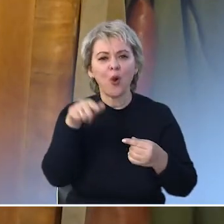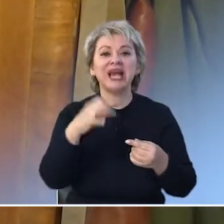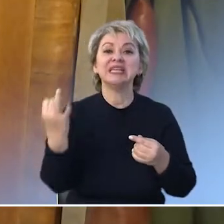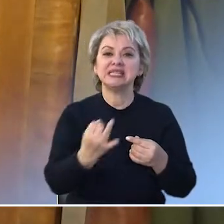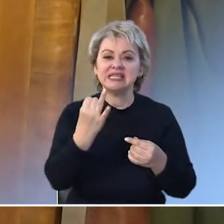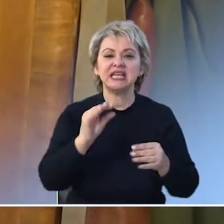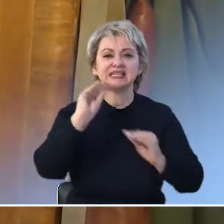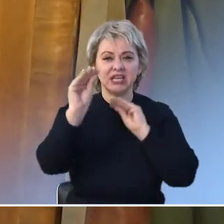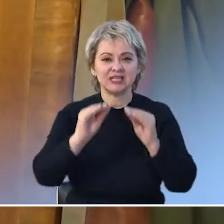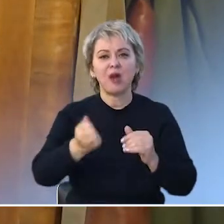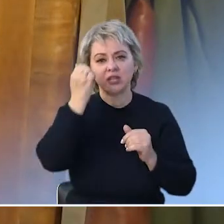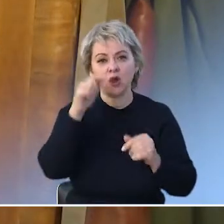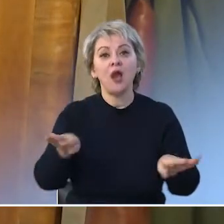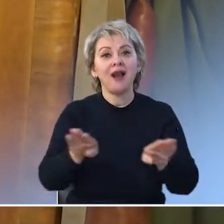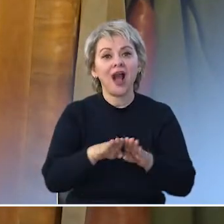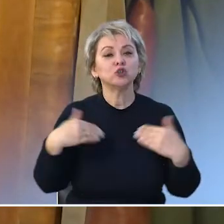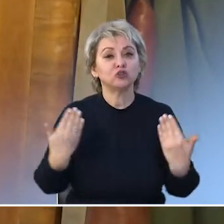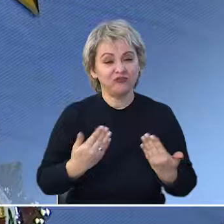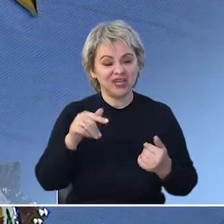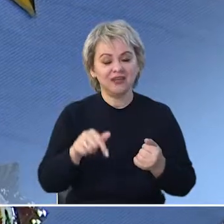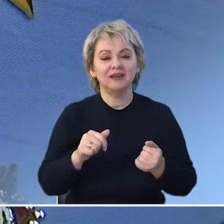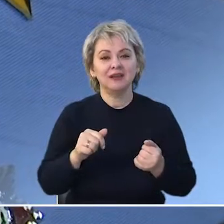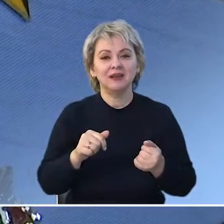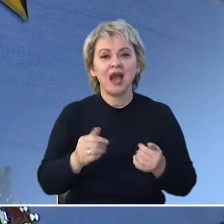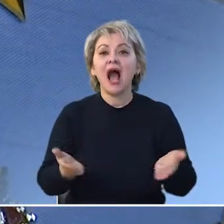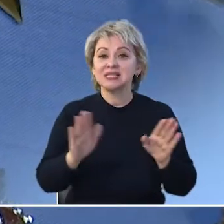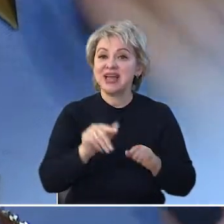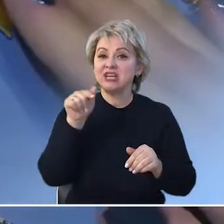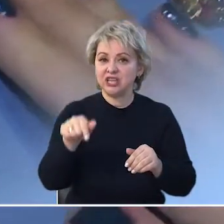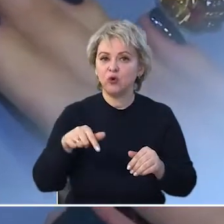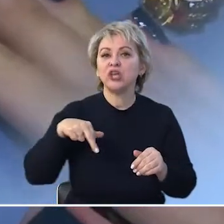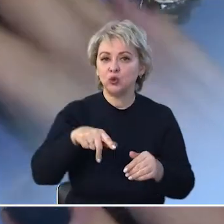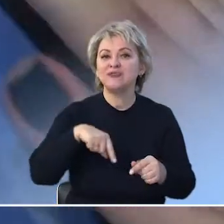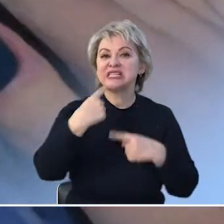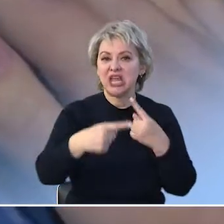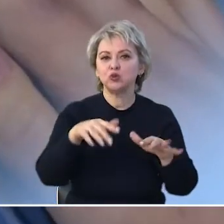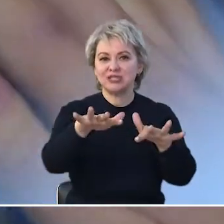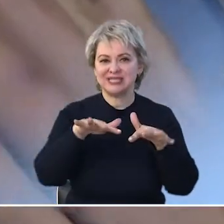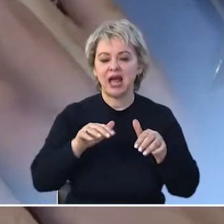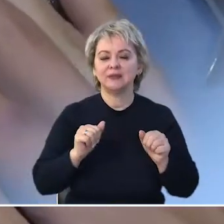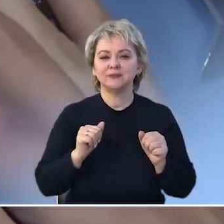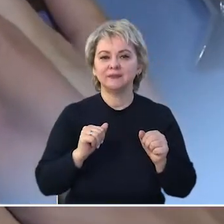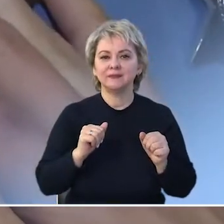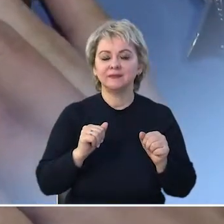классных, интересных экспонатов. Прям как живой, не могу. Оставляю его, иду в следующий зал.